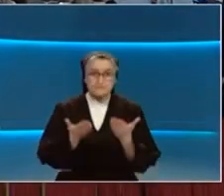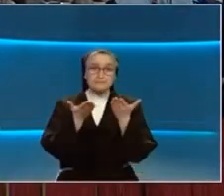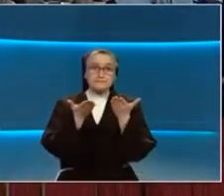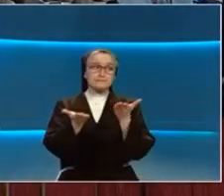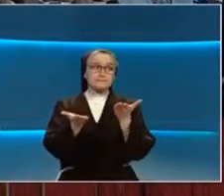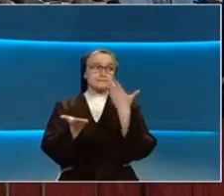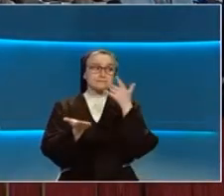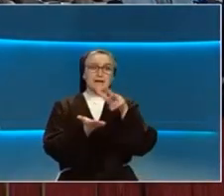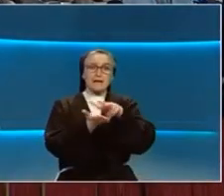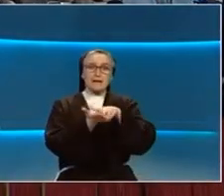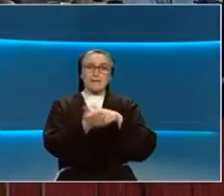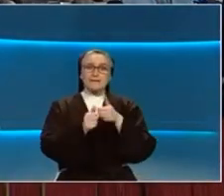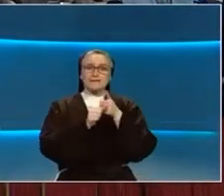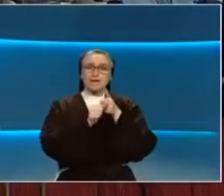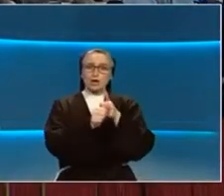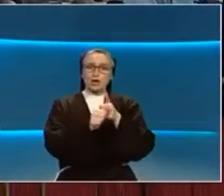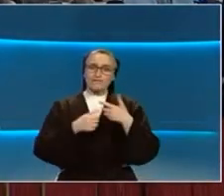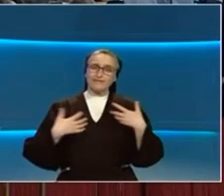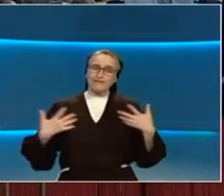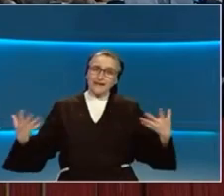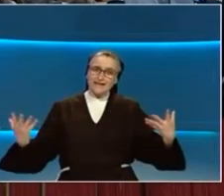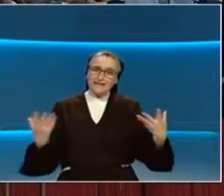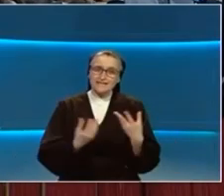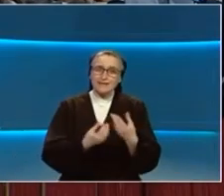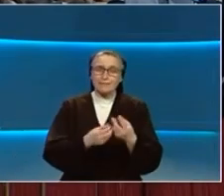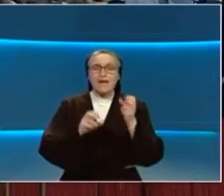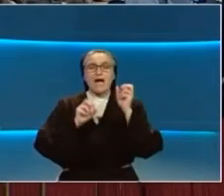Mysterium fidei.